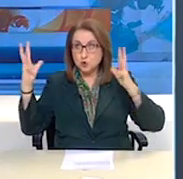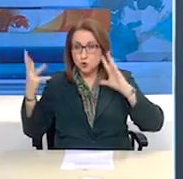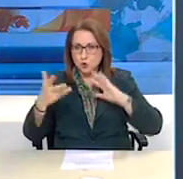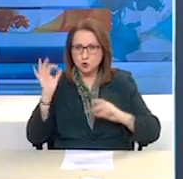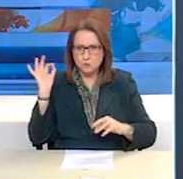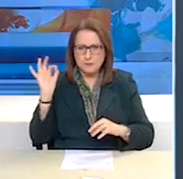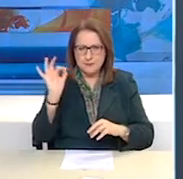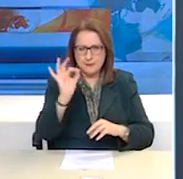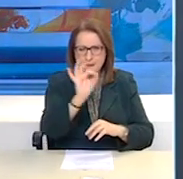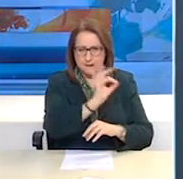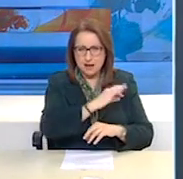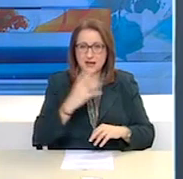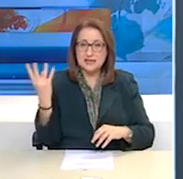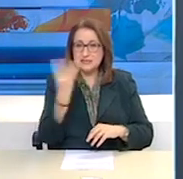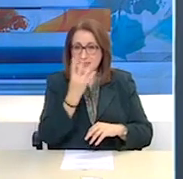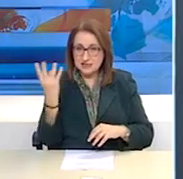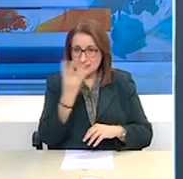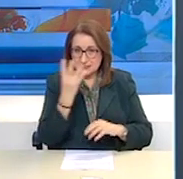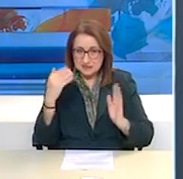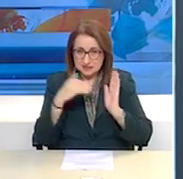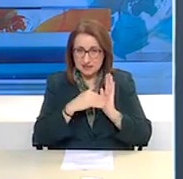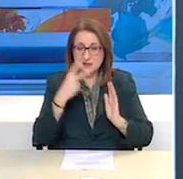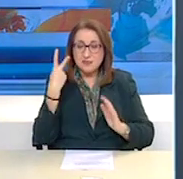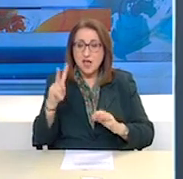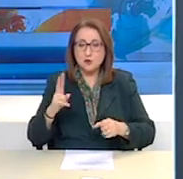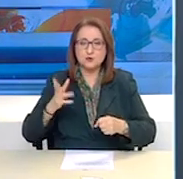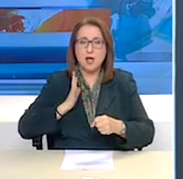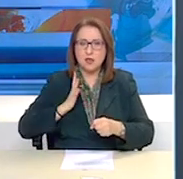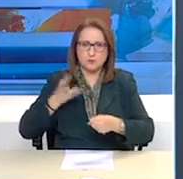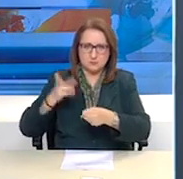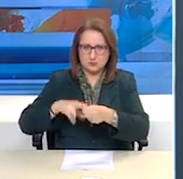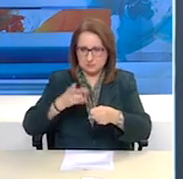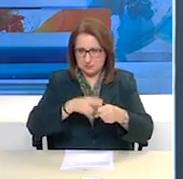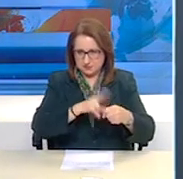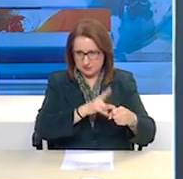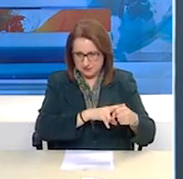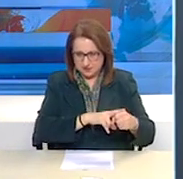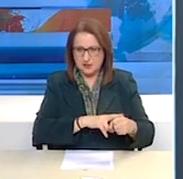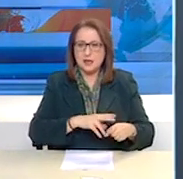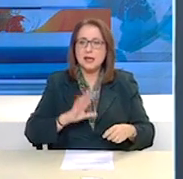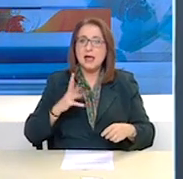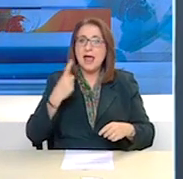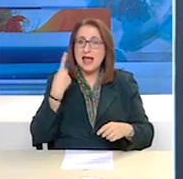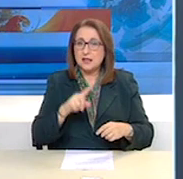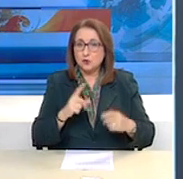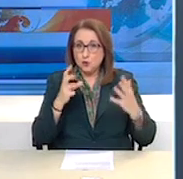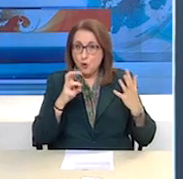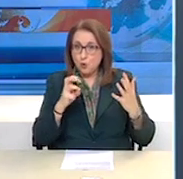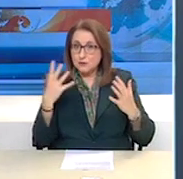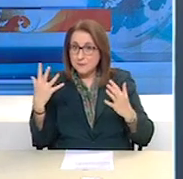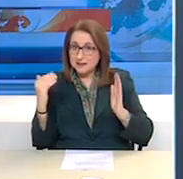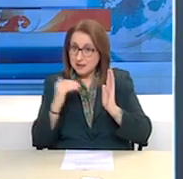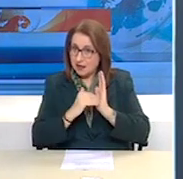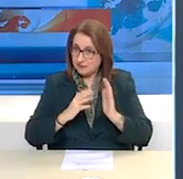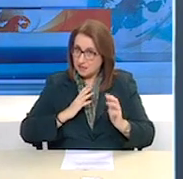με 44.200 θανάτους. Αλλά και μέχρι σήμερα περισσότερους από 185.000 ανθρώπους που ενώ μολύνθηκαν